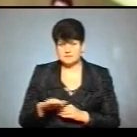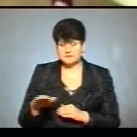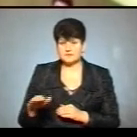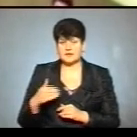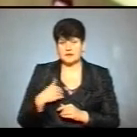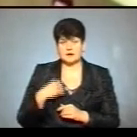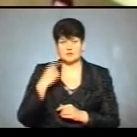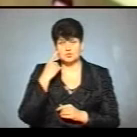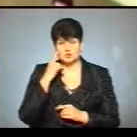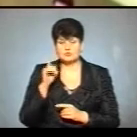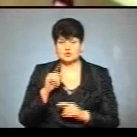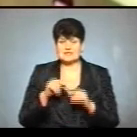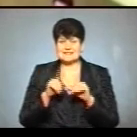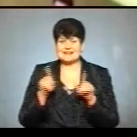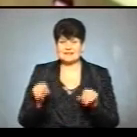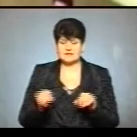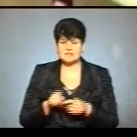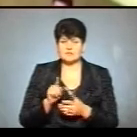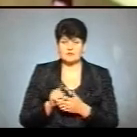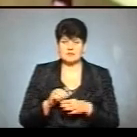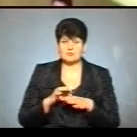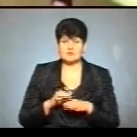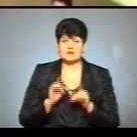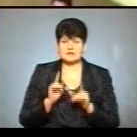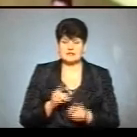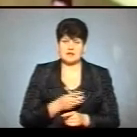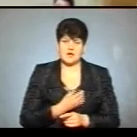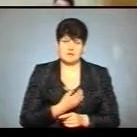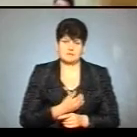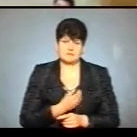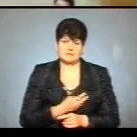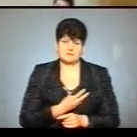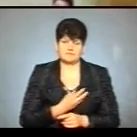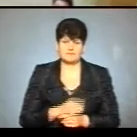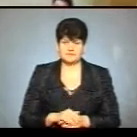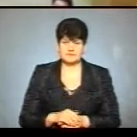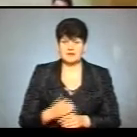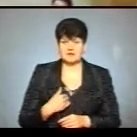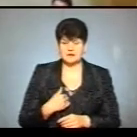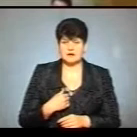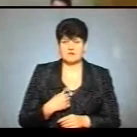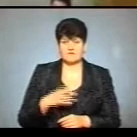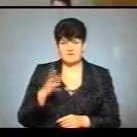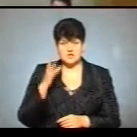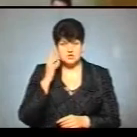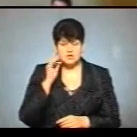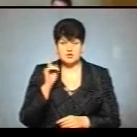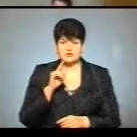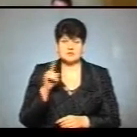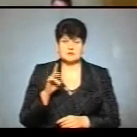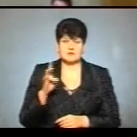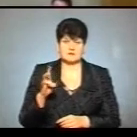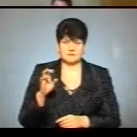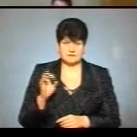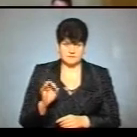І я думаю, що сертифікація повинна проводитися тільки на добровільній основі. Я вважаю, що зовнішнє